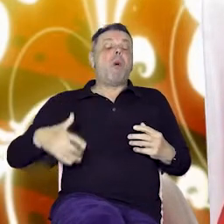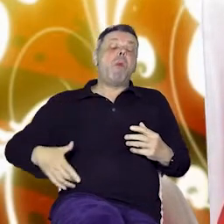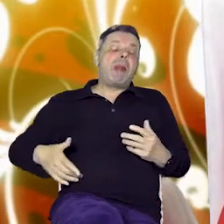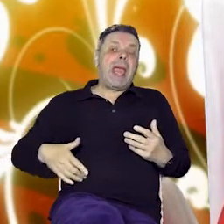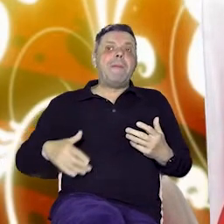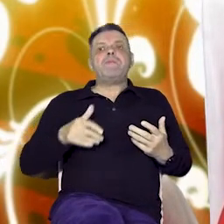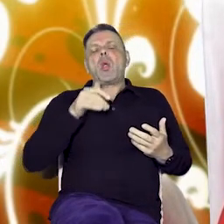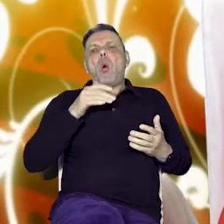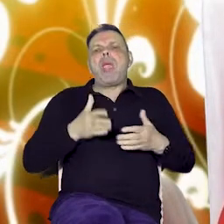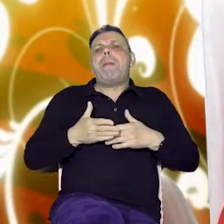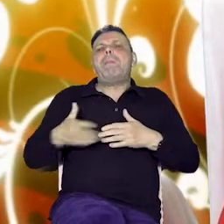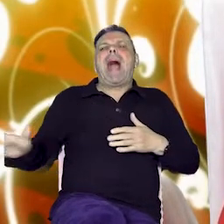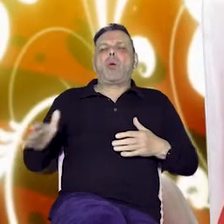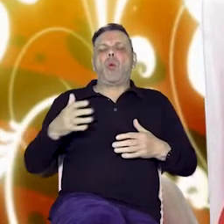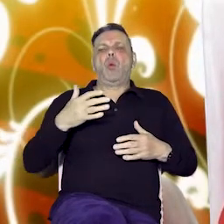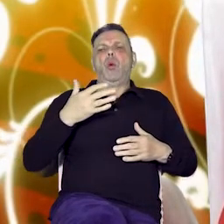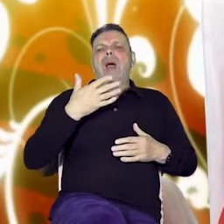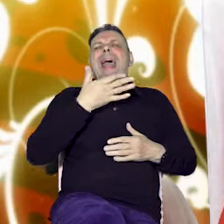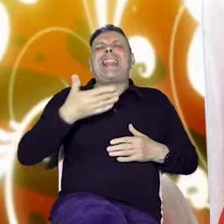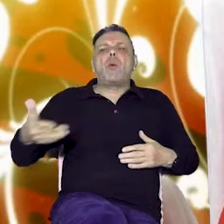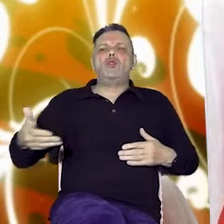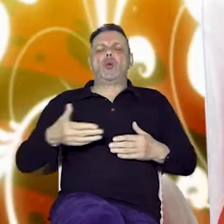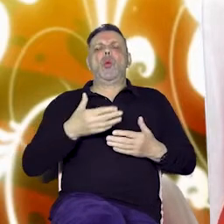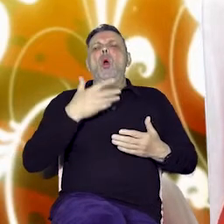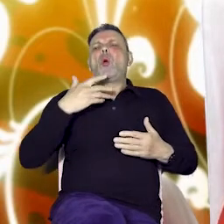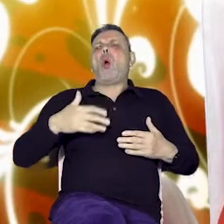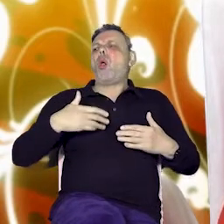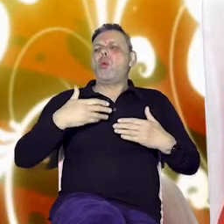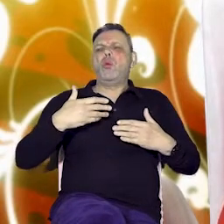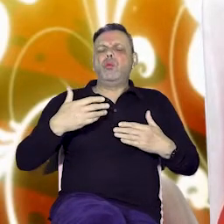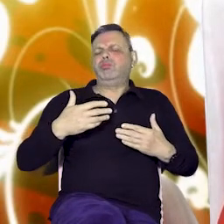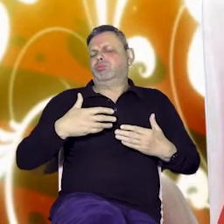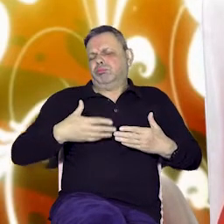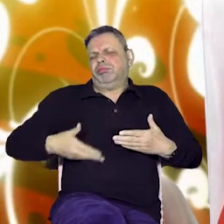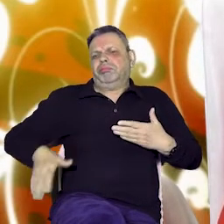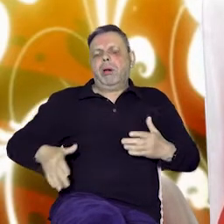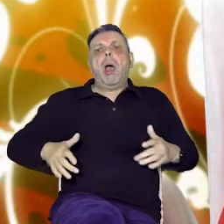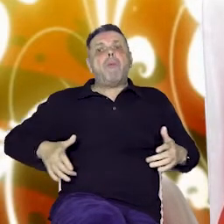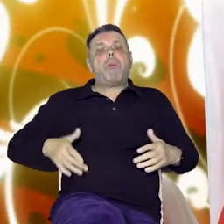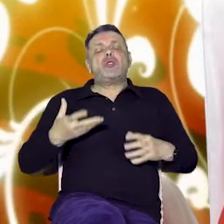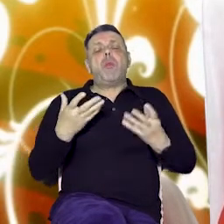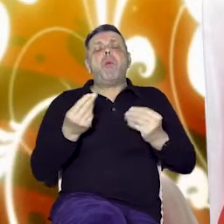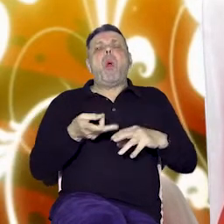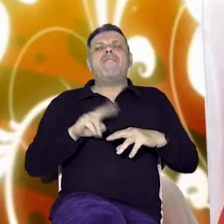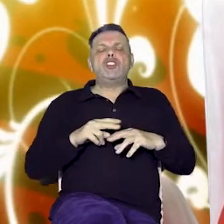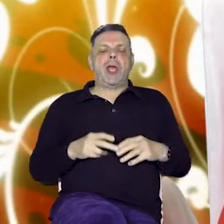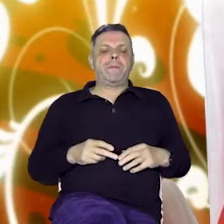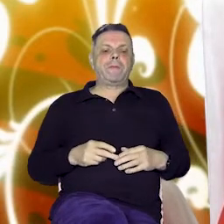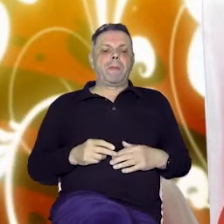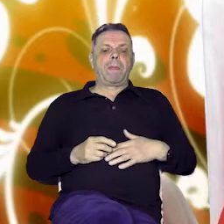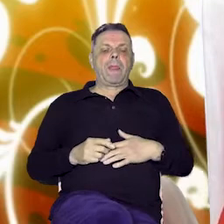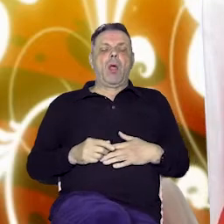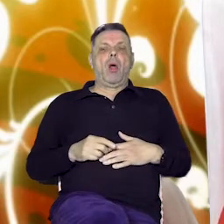koji odstranjuju tekućinu iz tijela, koji odstranjuju neke elektrolite, no bubrezi su puno više. Bubrezi su i endokrini